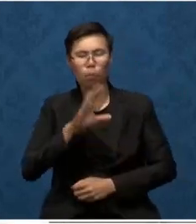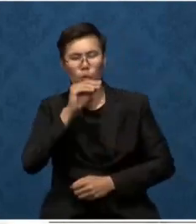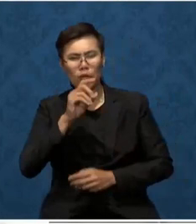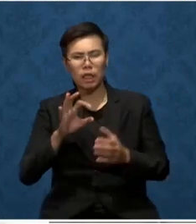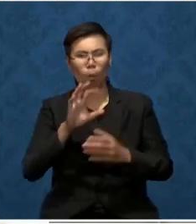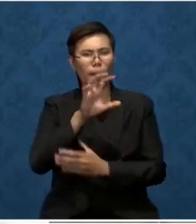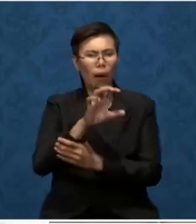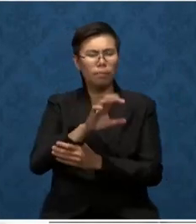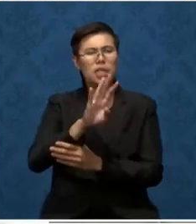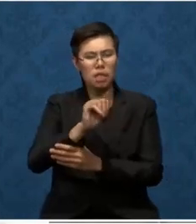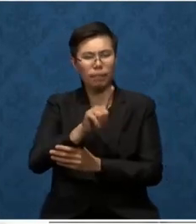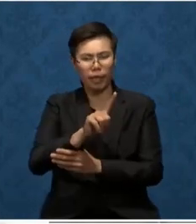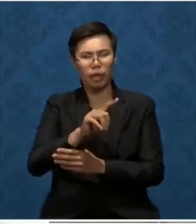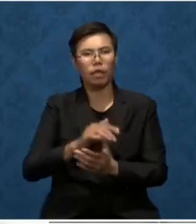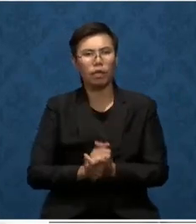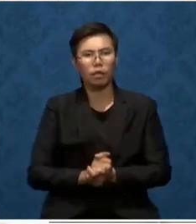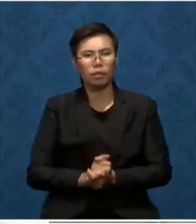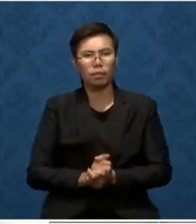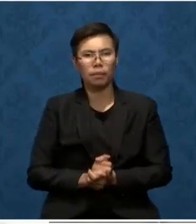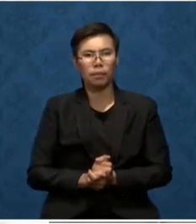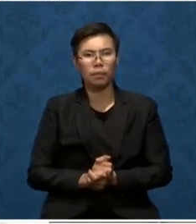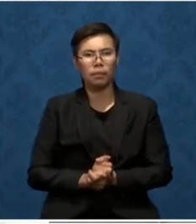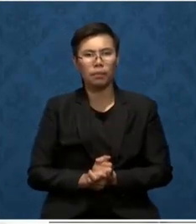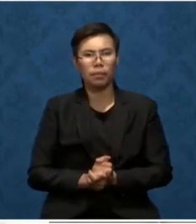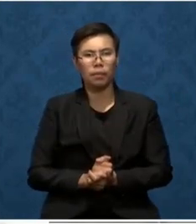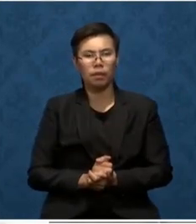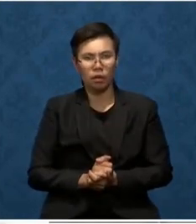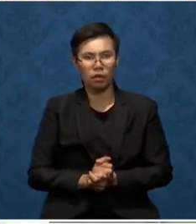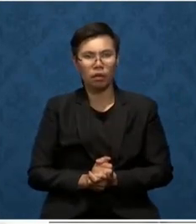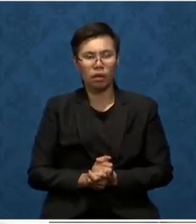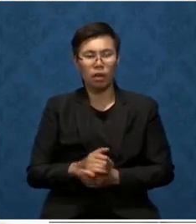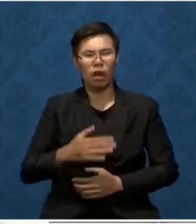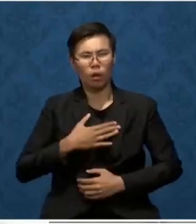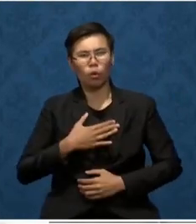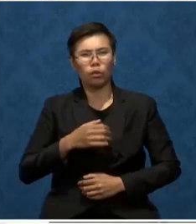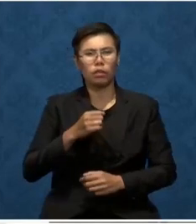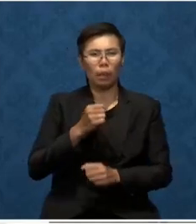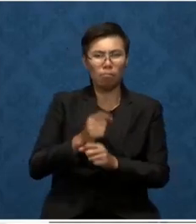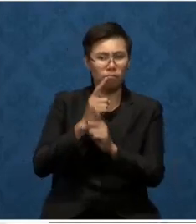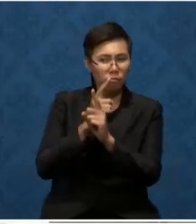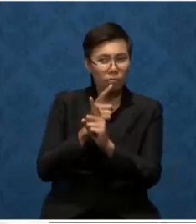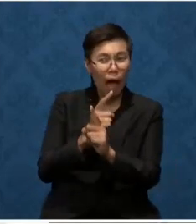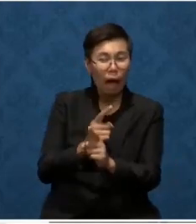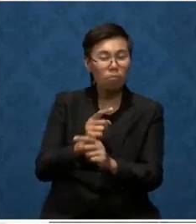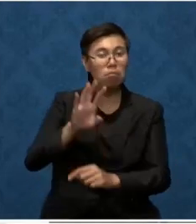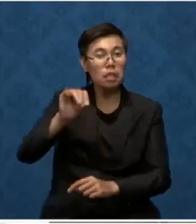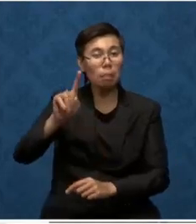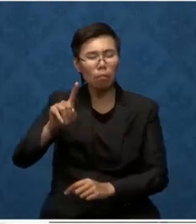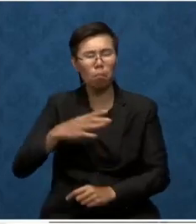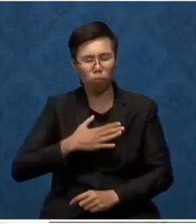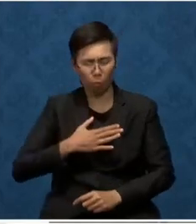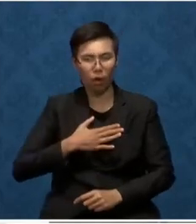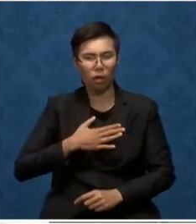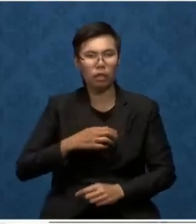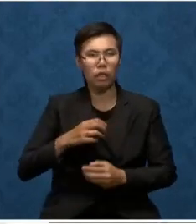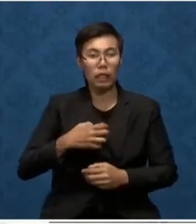41แล้วมาอ้างว่าเราจะต้องเดินตามนั้นผมอยากจะทำข้อมูลให้ครอบคลุม